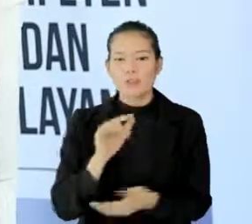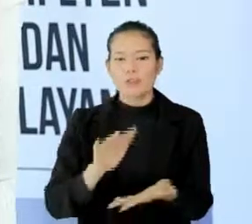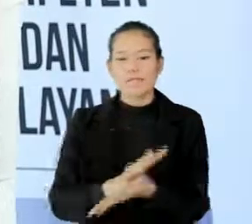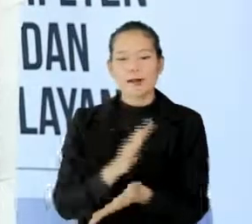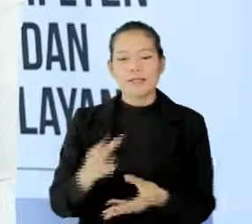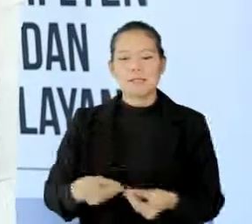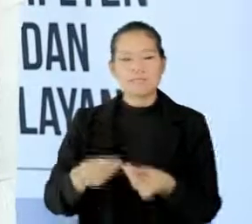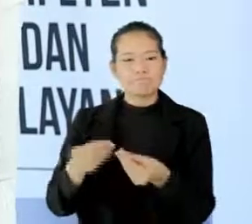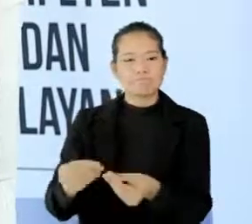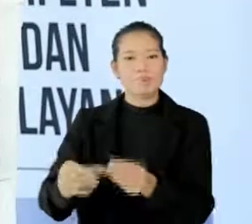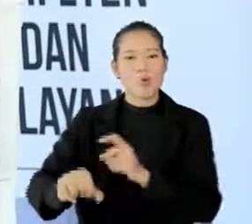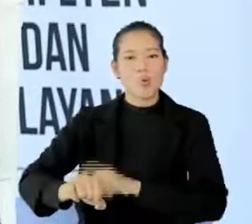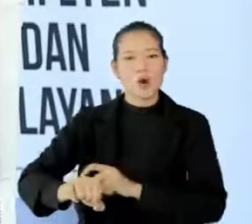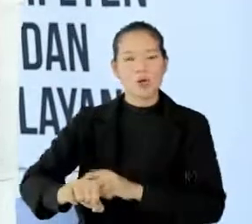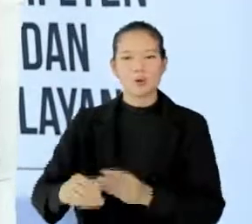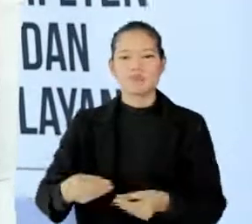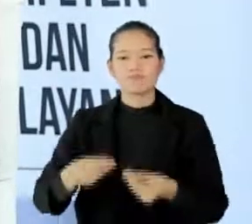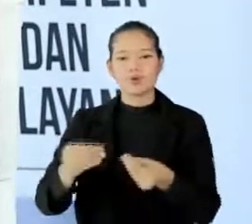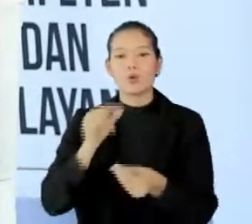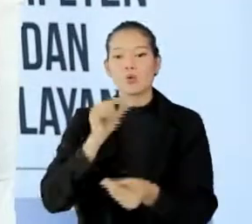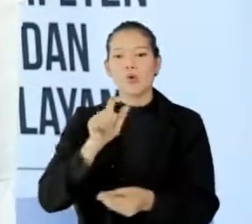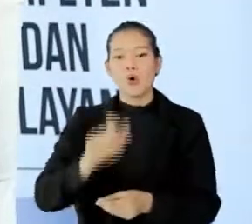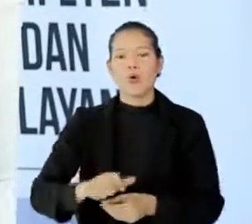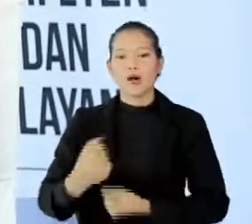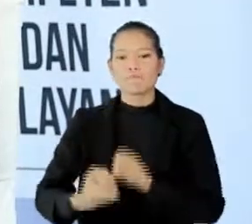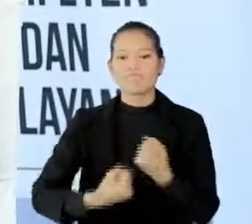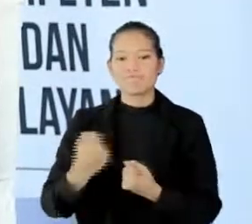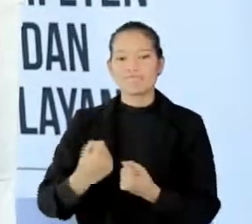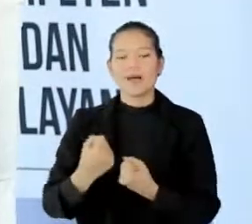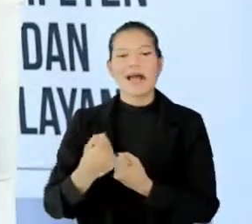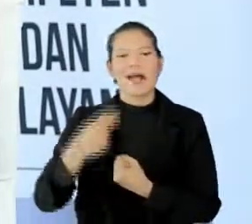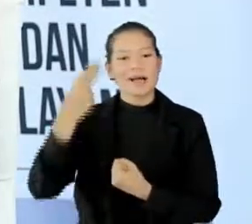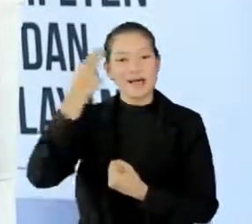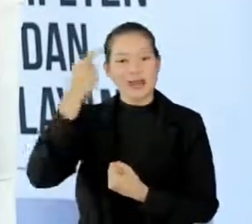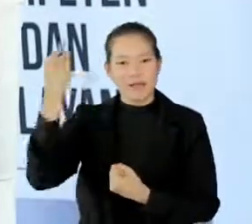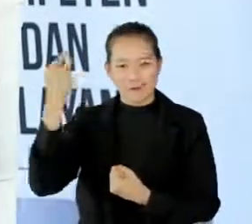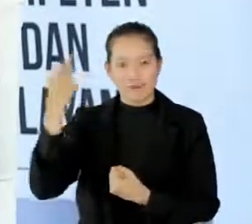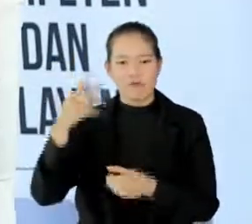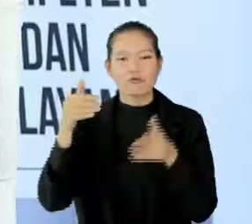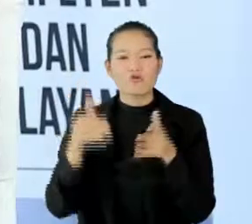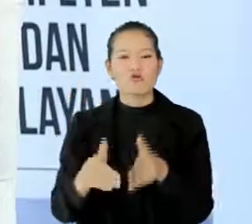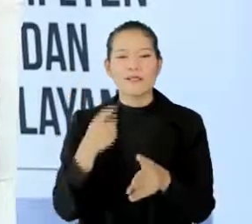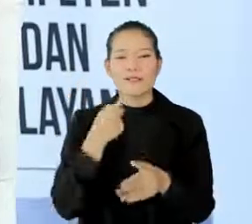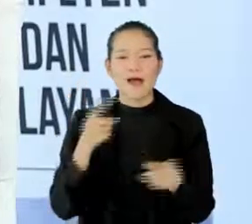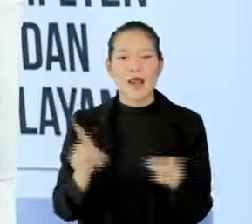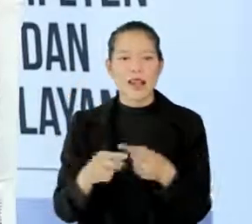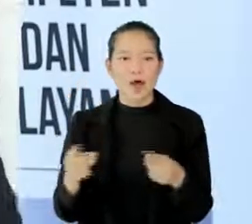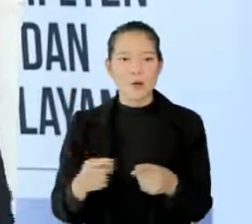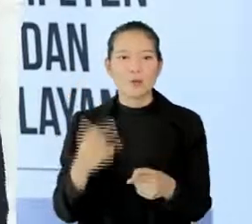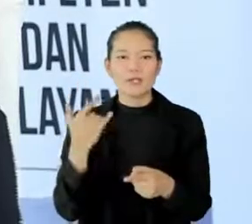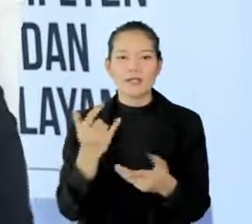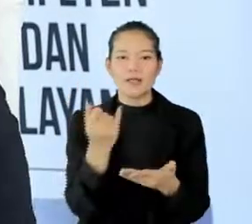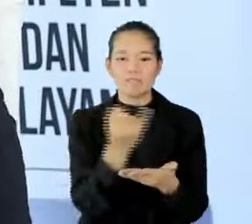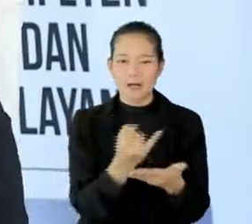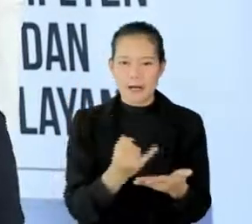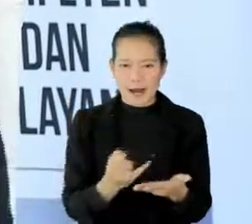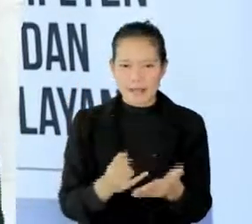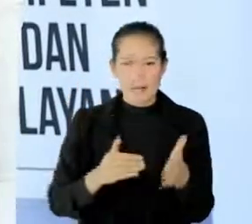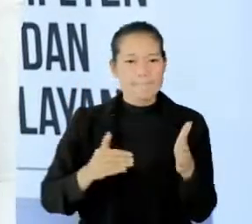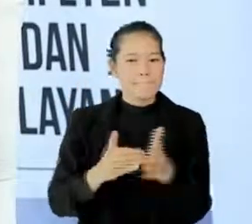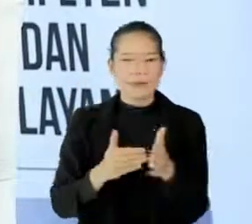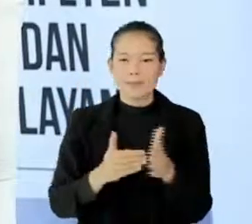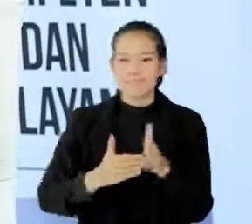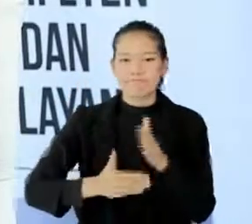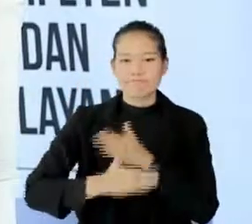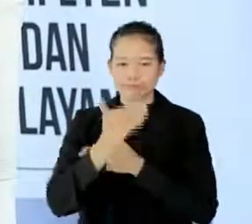ruang dan waktu bagi pelaku industri kreatif, khususnya musik, untuk terus berkarya tanpa batas.